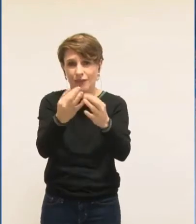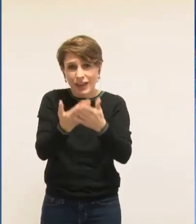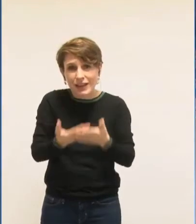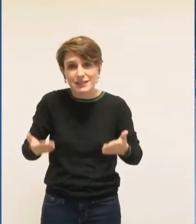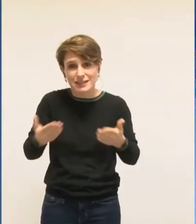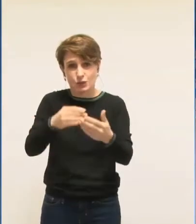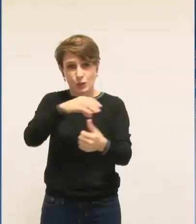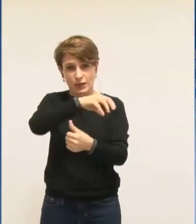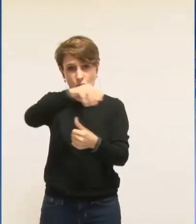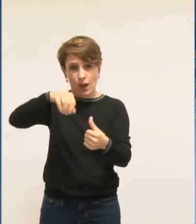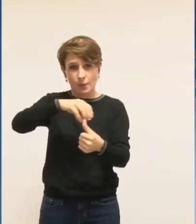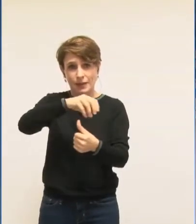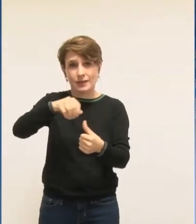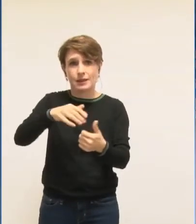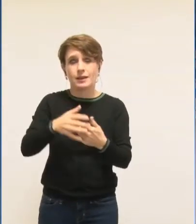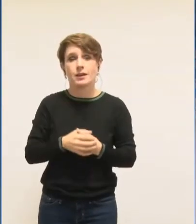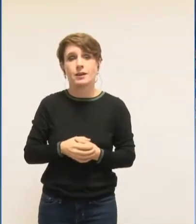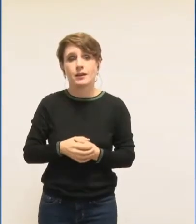situation de l'Arménie,